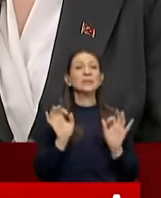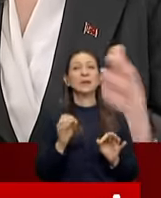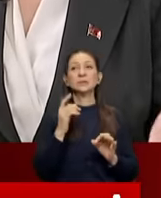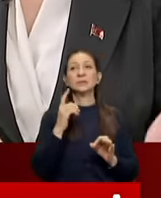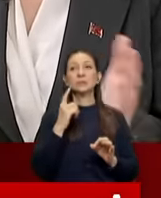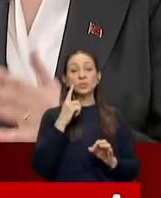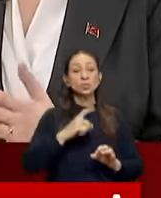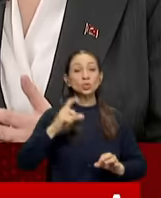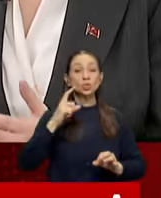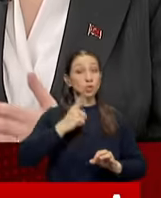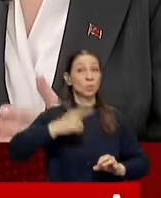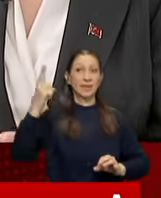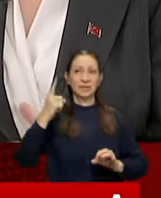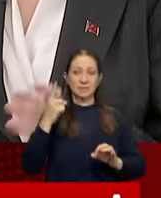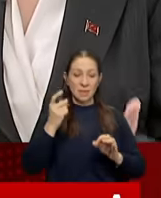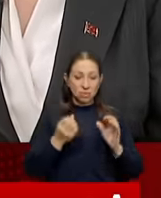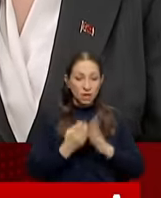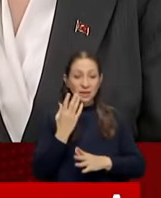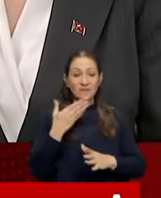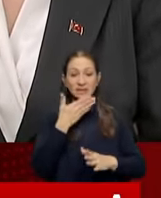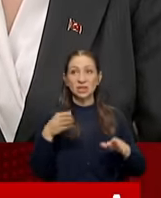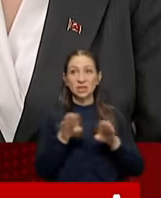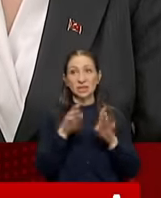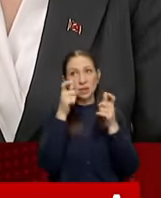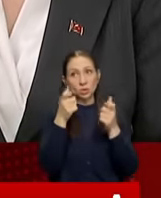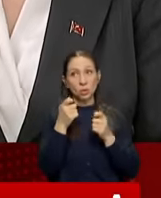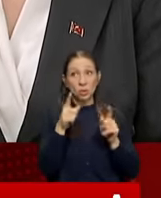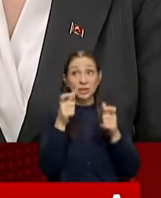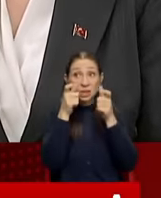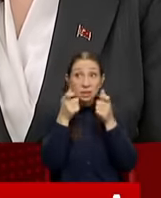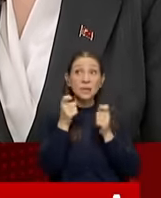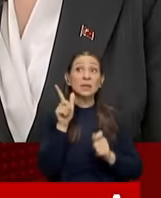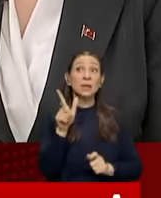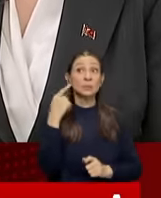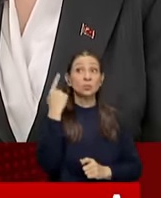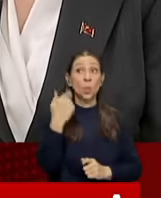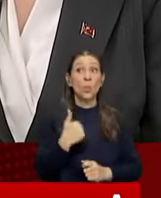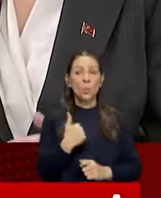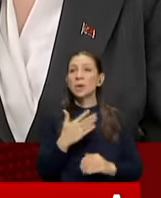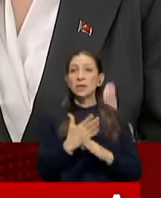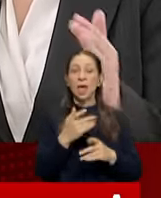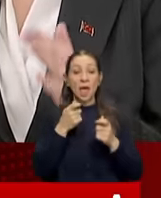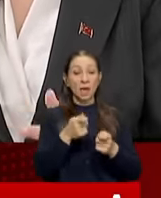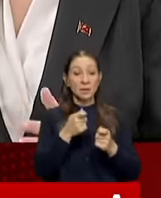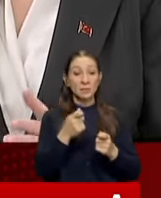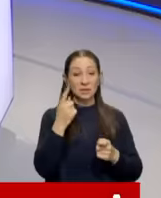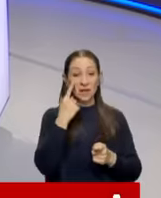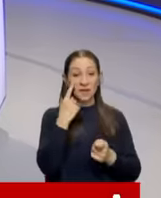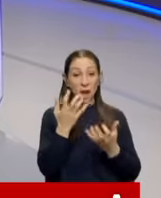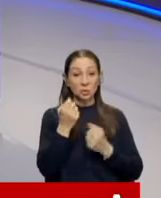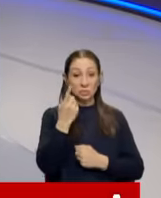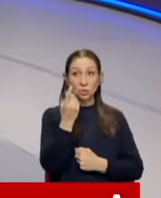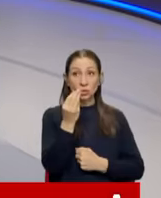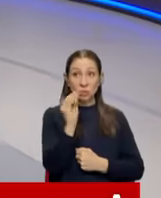cumhuriyetin yarattığı fırsat eşitliğine dikkat çekiyorum Buna da Eee dikkat çekmemiz gerektiğini düşünüyorum çünkü eğitimlerini devlette almış bir